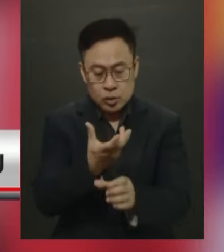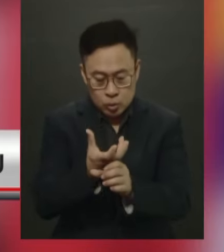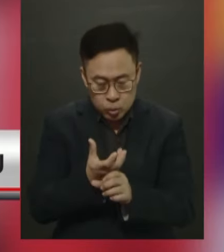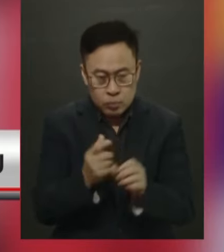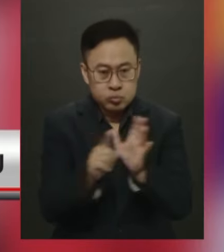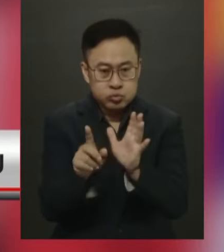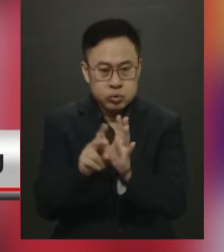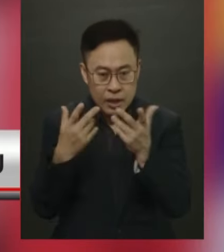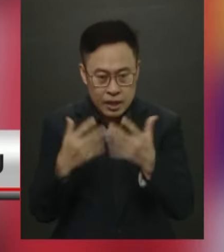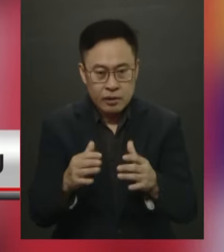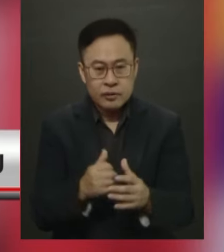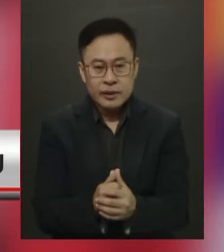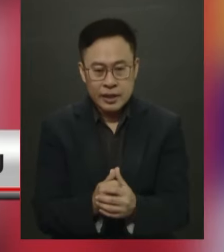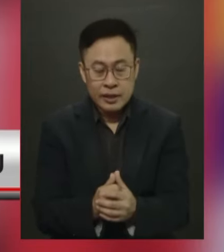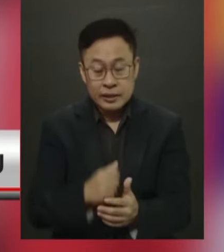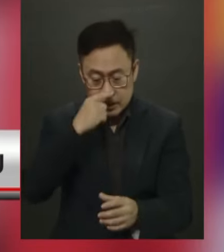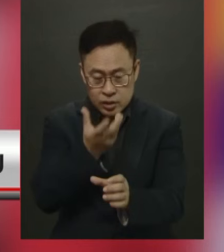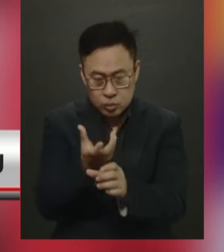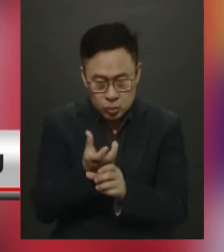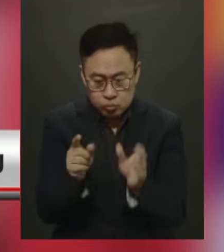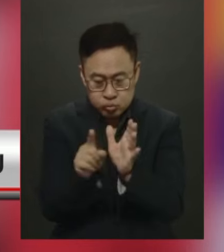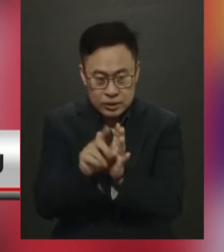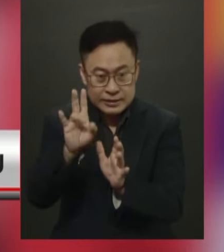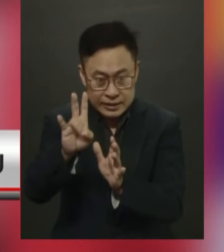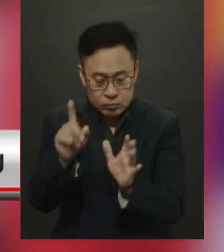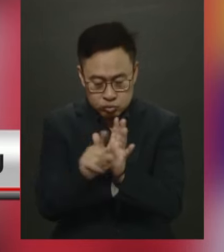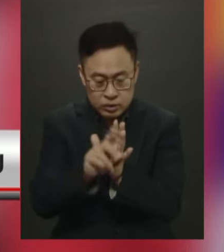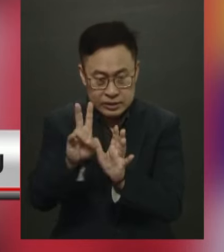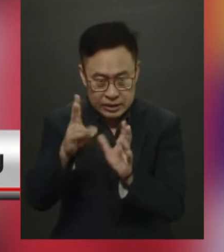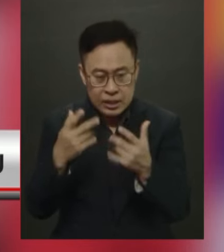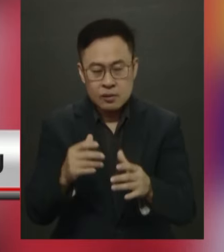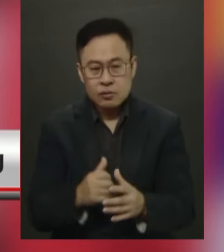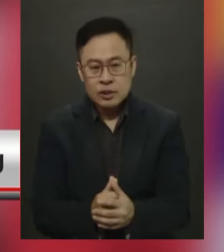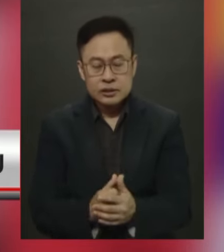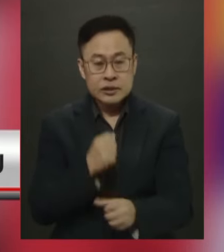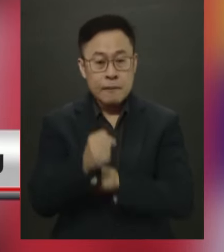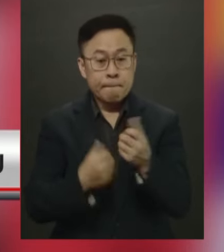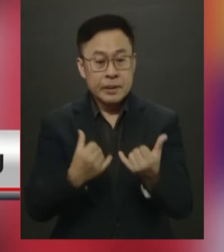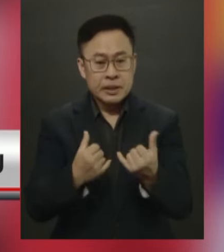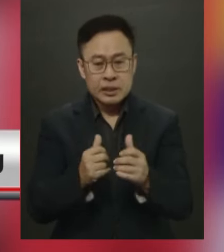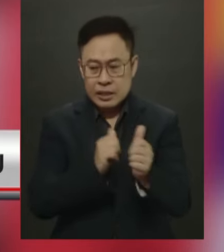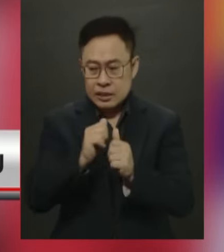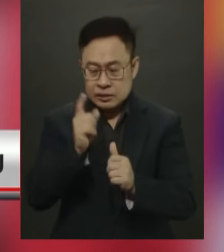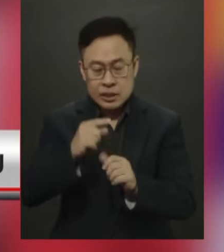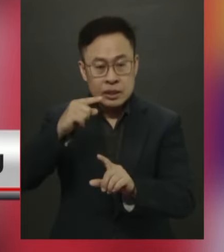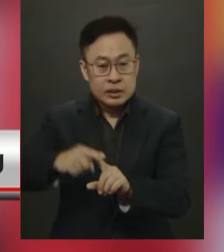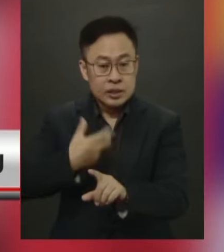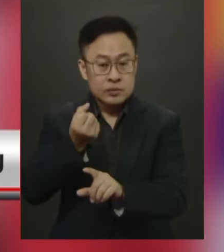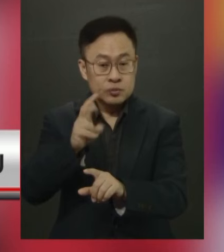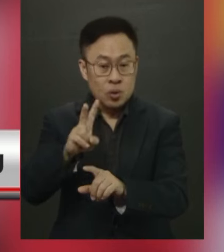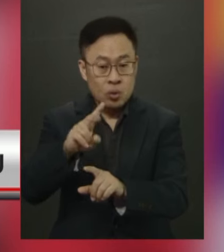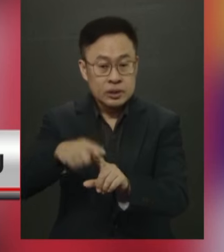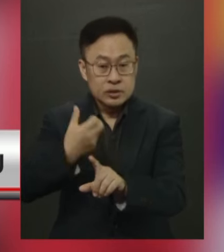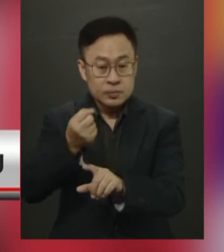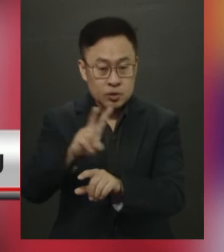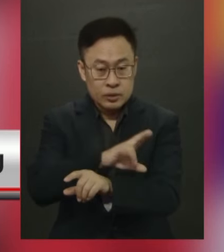มัยนะฮะโดยไทยเนี่ยเราเป็นแชมป์7สมัยนะครับซึ่งโปรแกรมปลายปีนี้ครับจะเริ่มแข่งขันกันวันที่8ธันวาคมไท